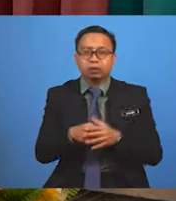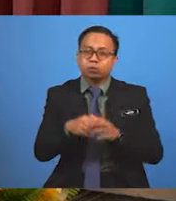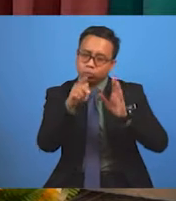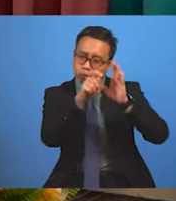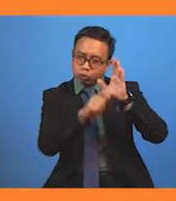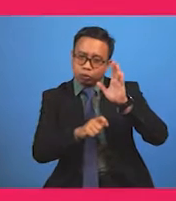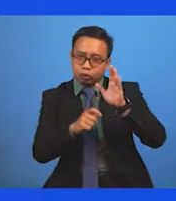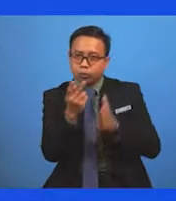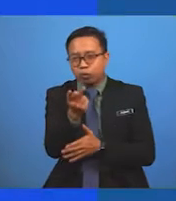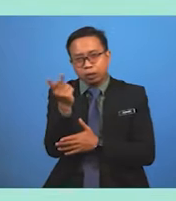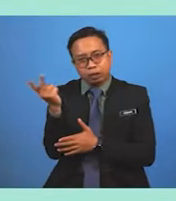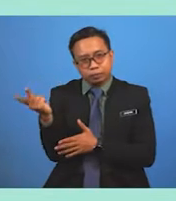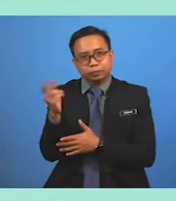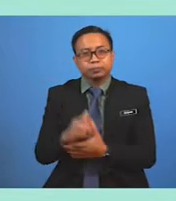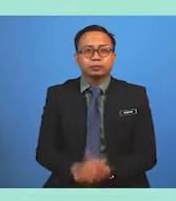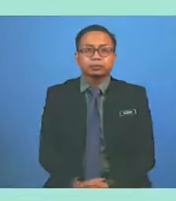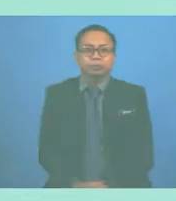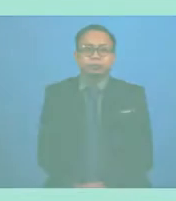penurunan produktiviti.